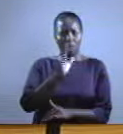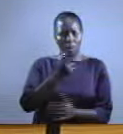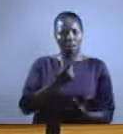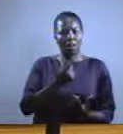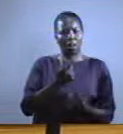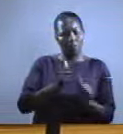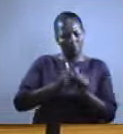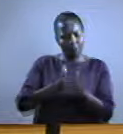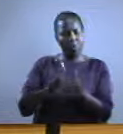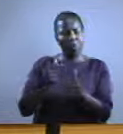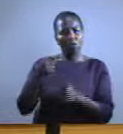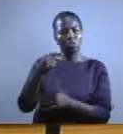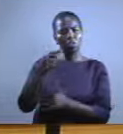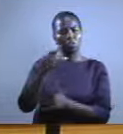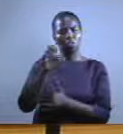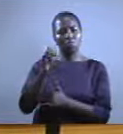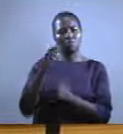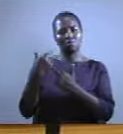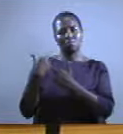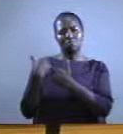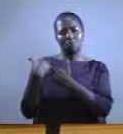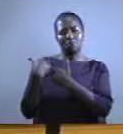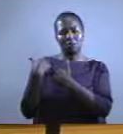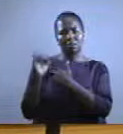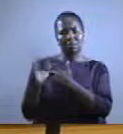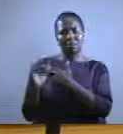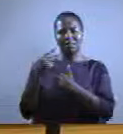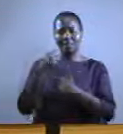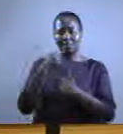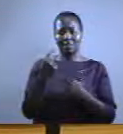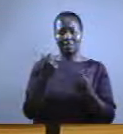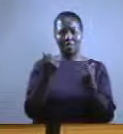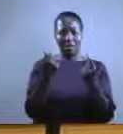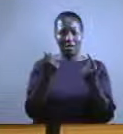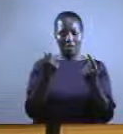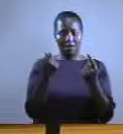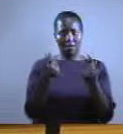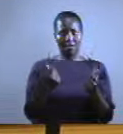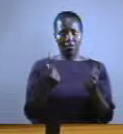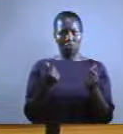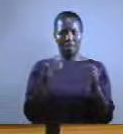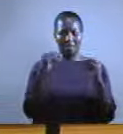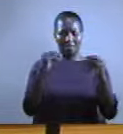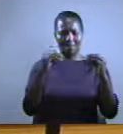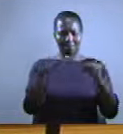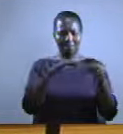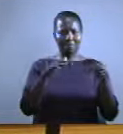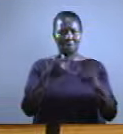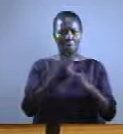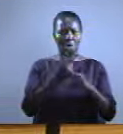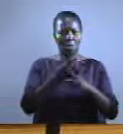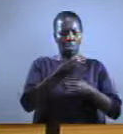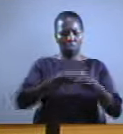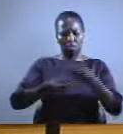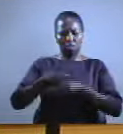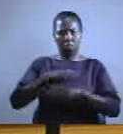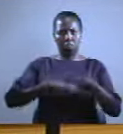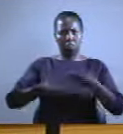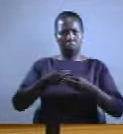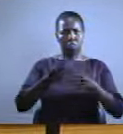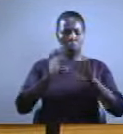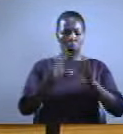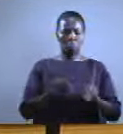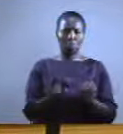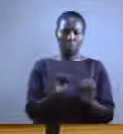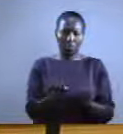die stryd teen finansiële markmisbruik en manipulasie. Wysigings aan die onderhavige wette is ook nodig om